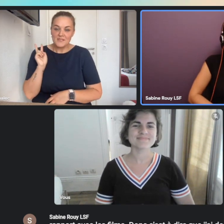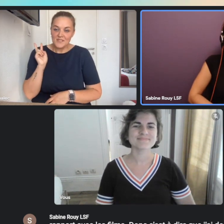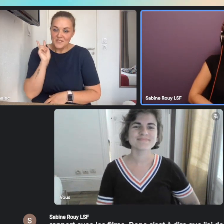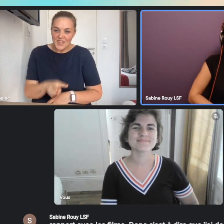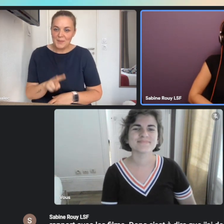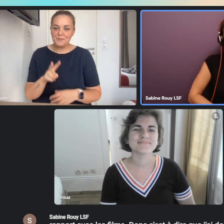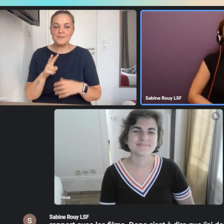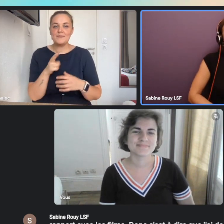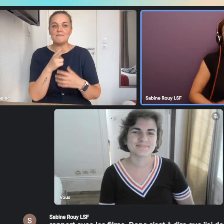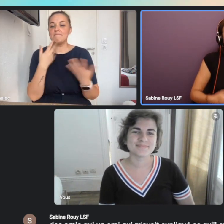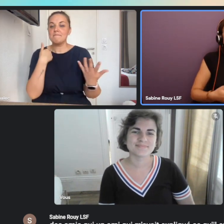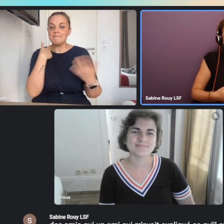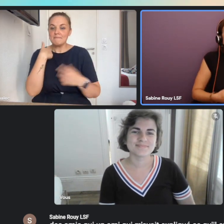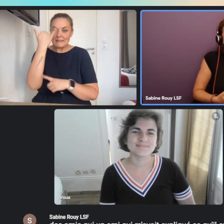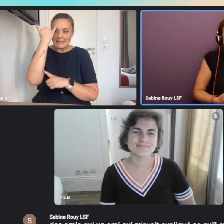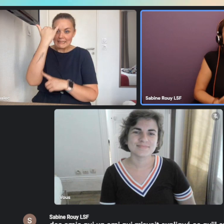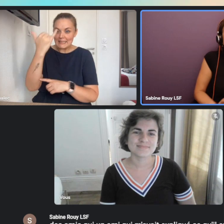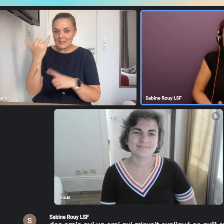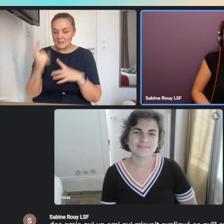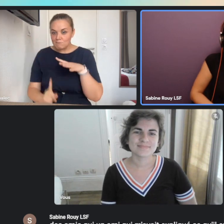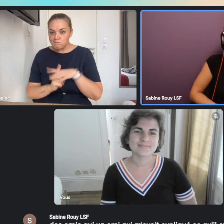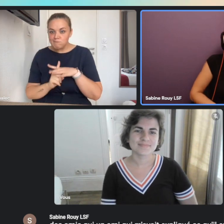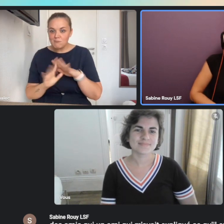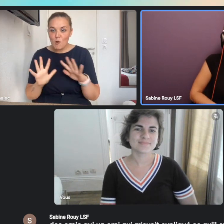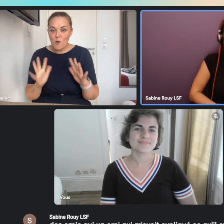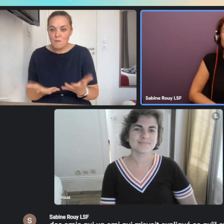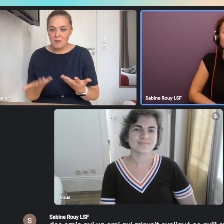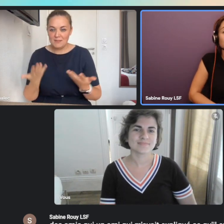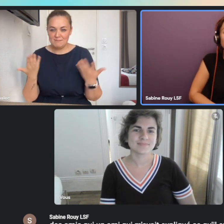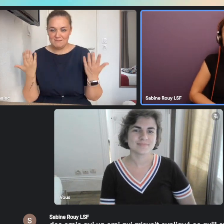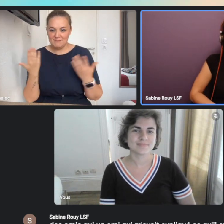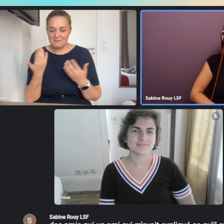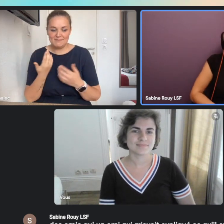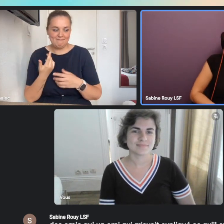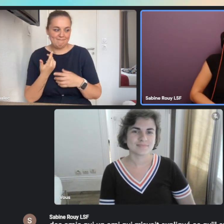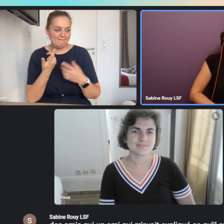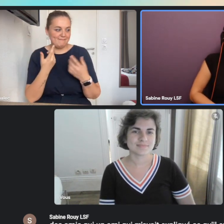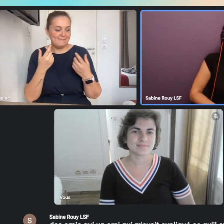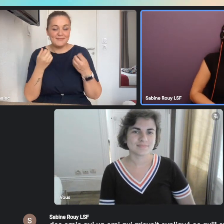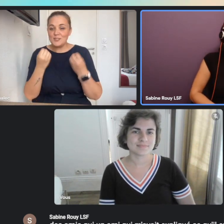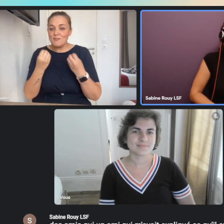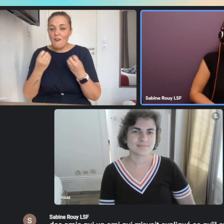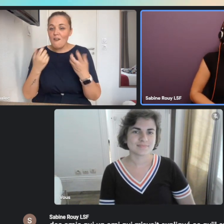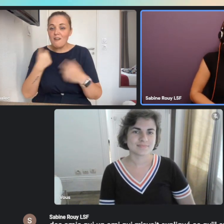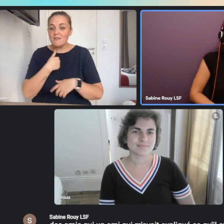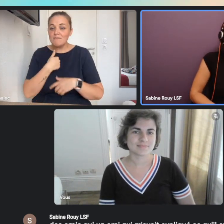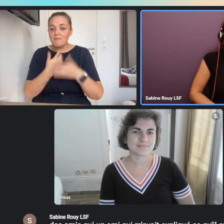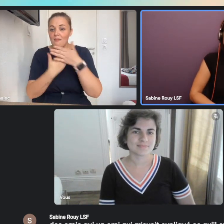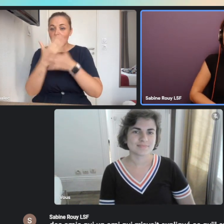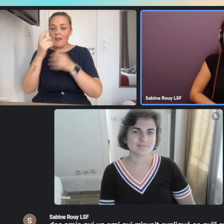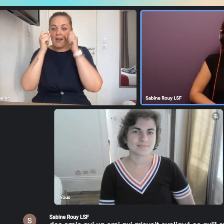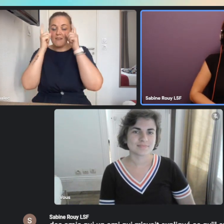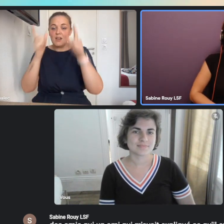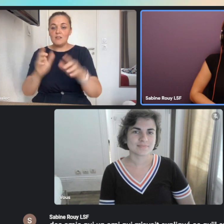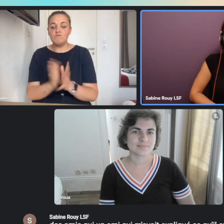Alors oui, alors, en vrai, l'idée enfin, elle a émergé parce